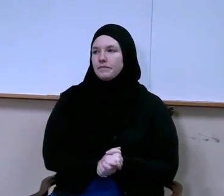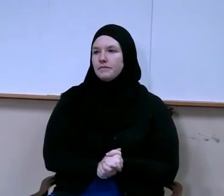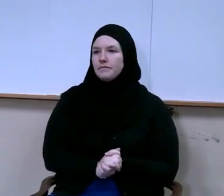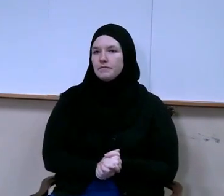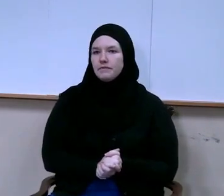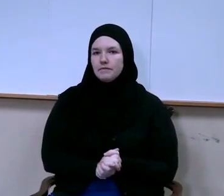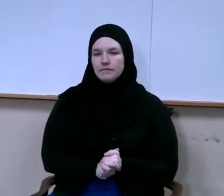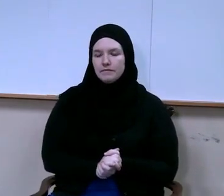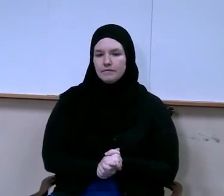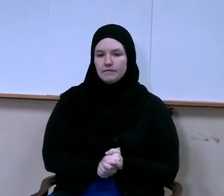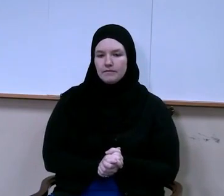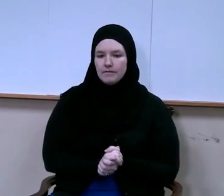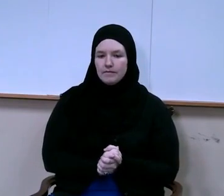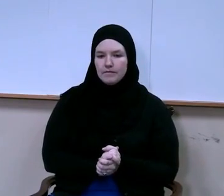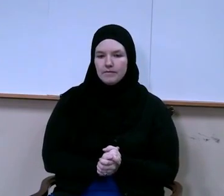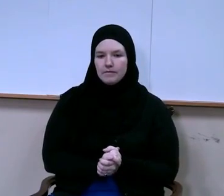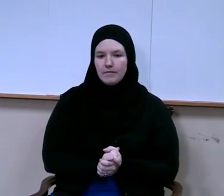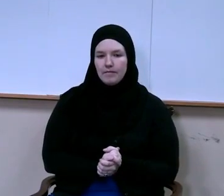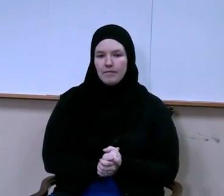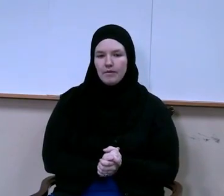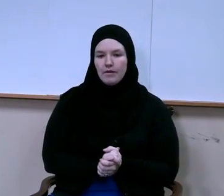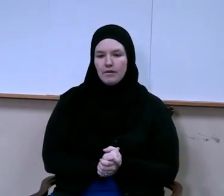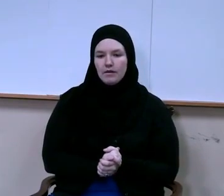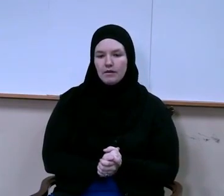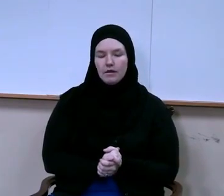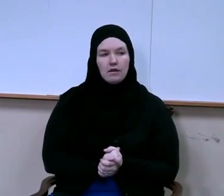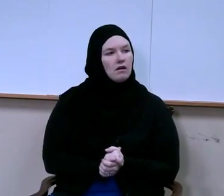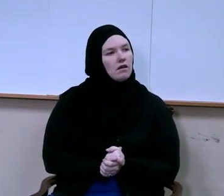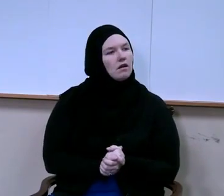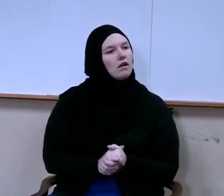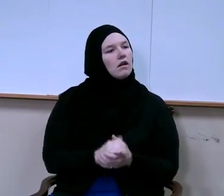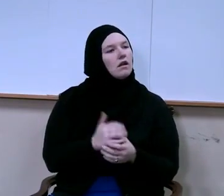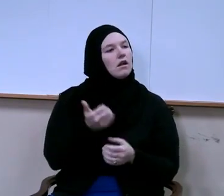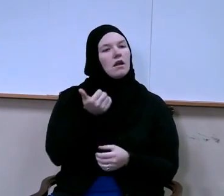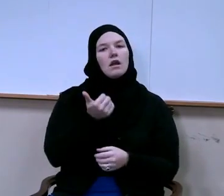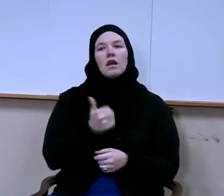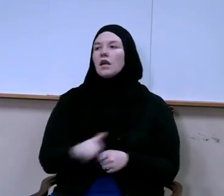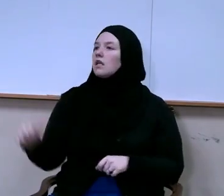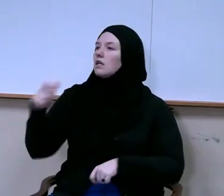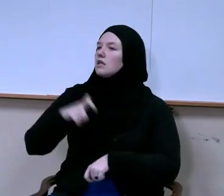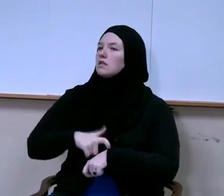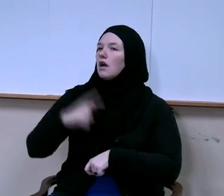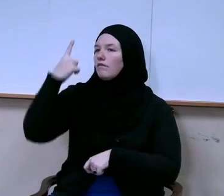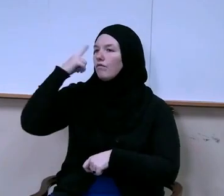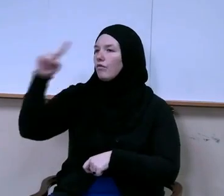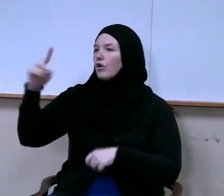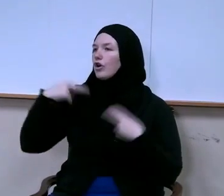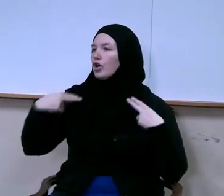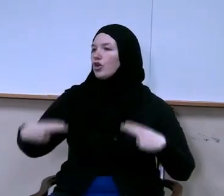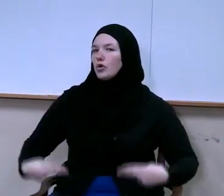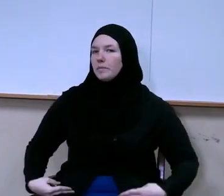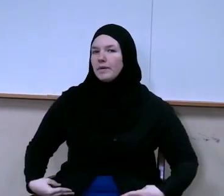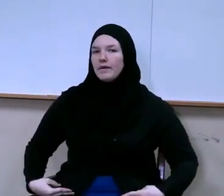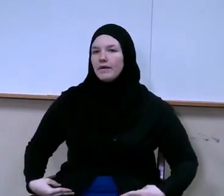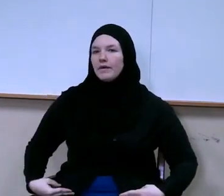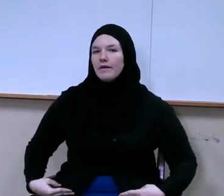الدهر لم يكن شيئا مذكورا. Has there ever come a time for man when he